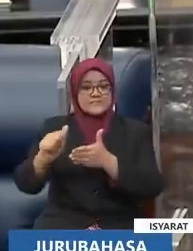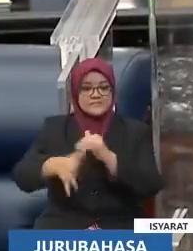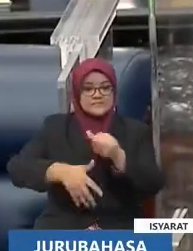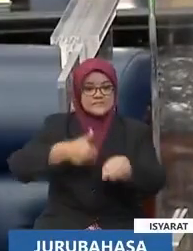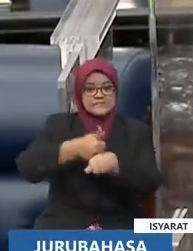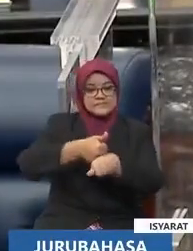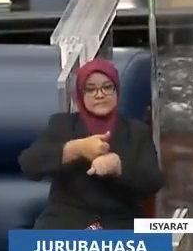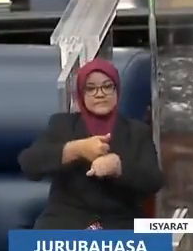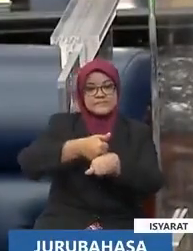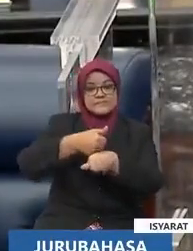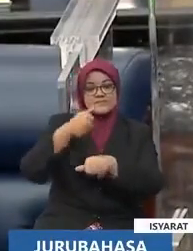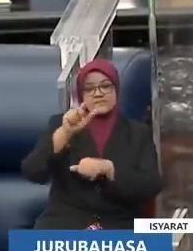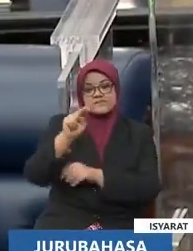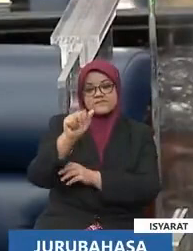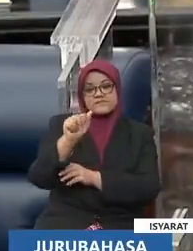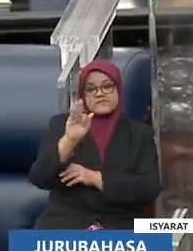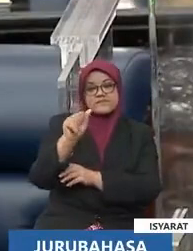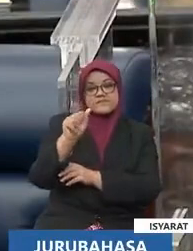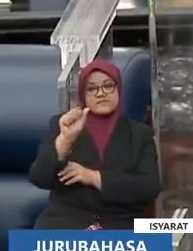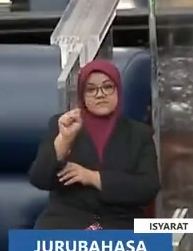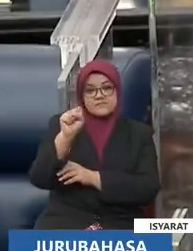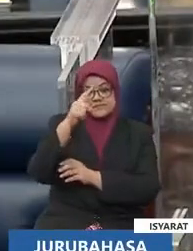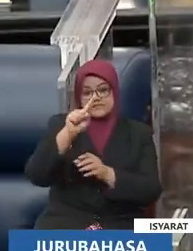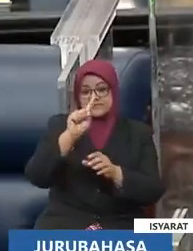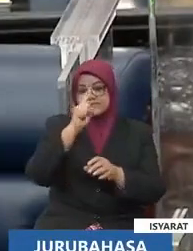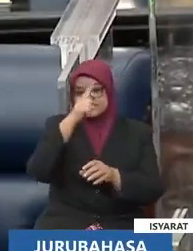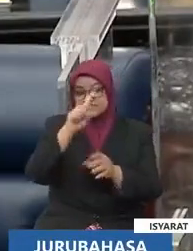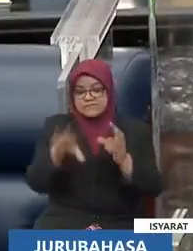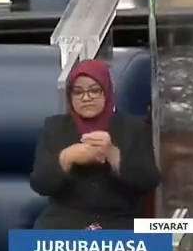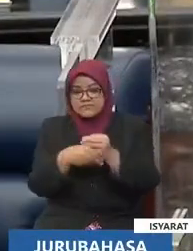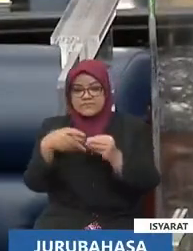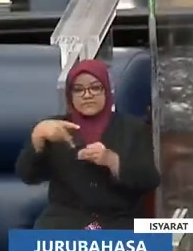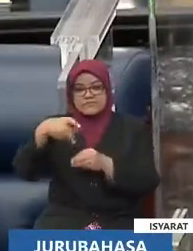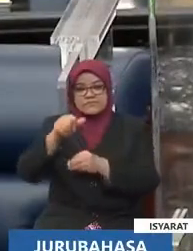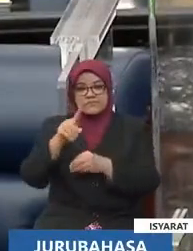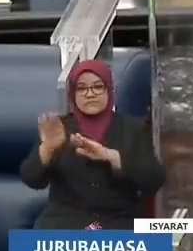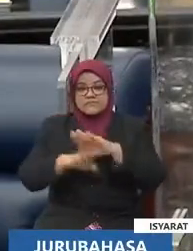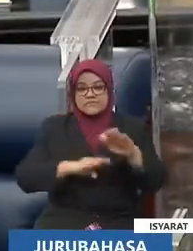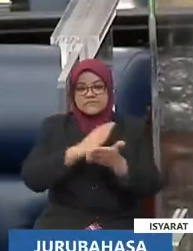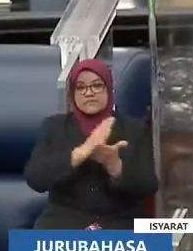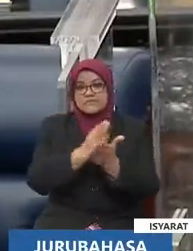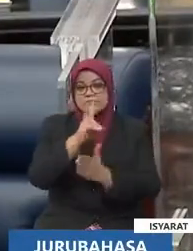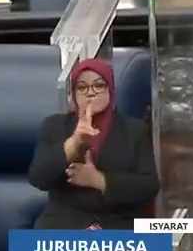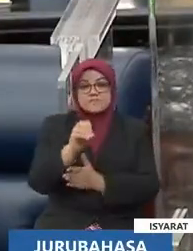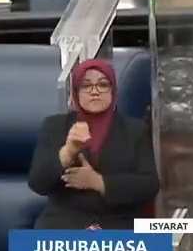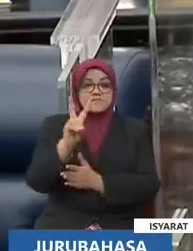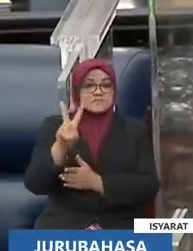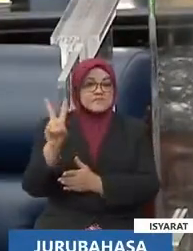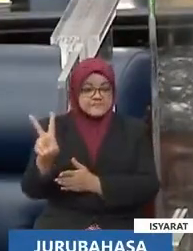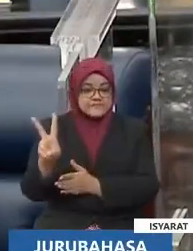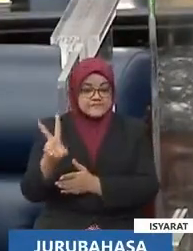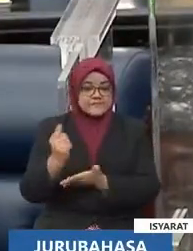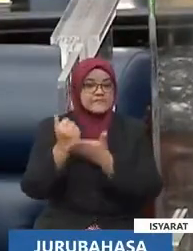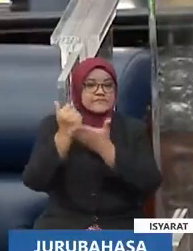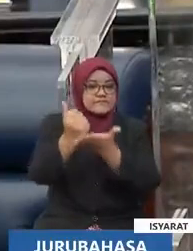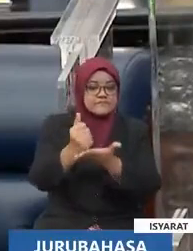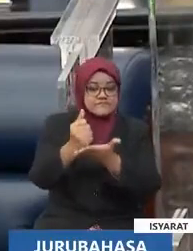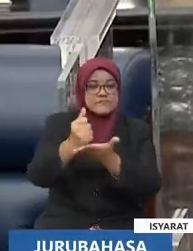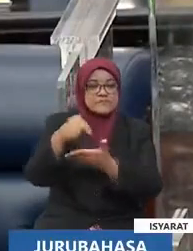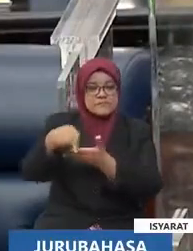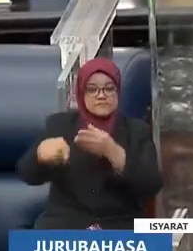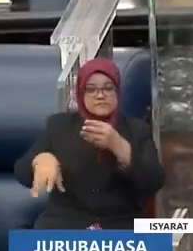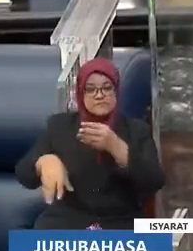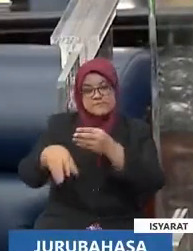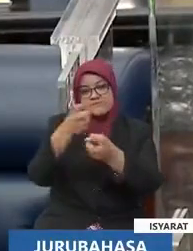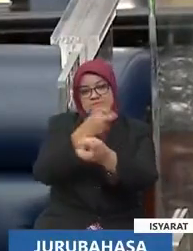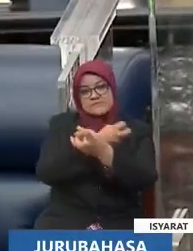porpo tumbuhan peladang kebangsaan nafas bagi subsidi dan insentif pajak dibawa budget 2022 dimana bantuan subsidi